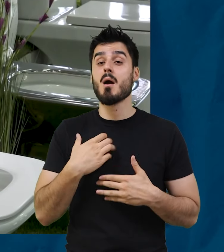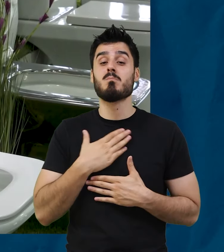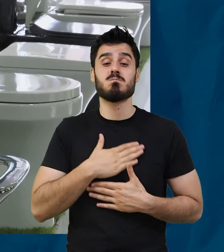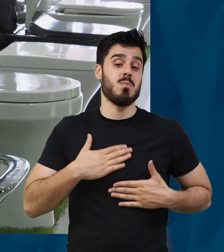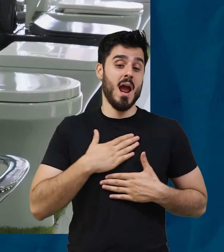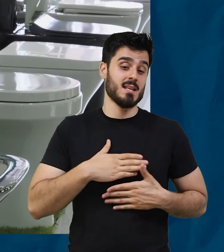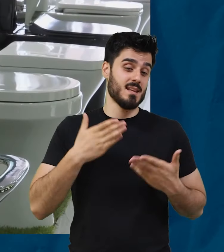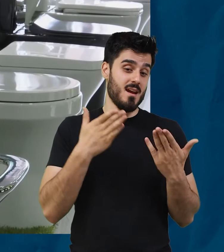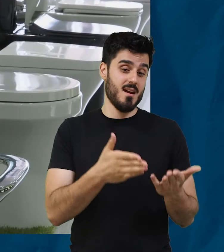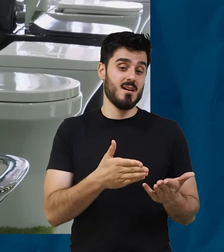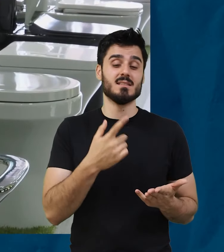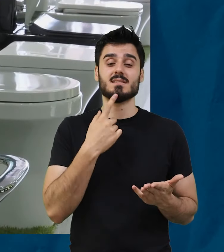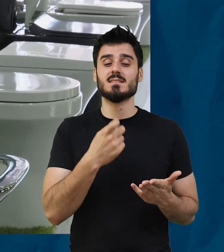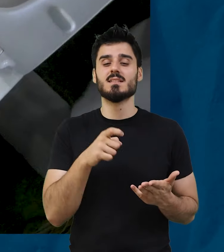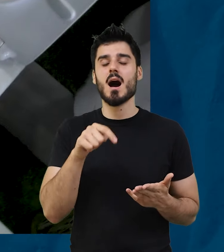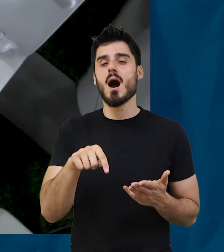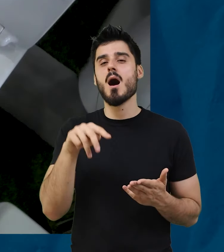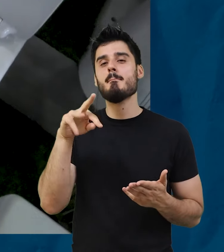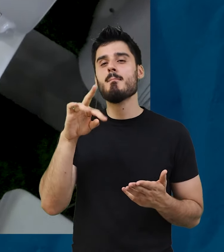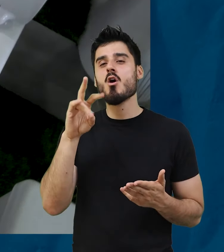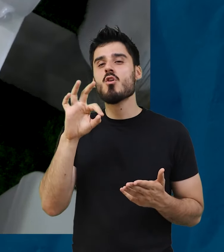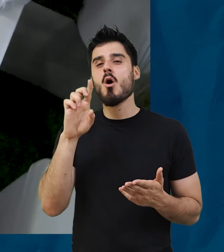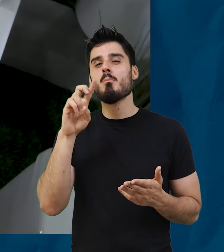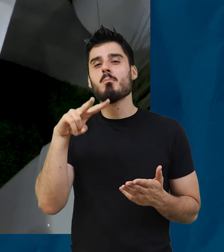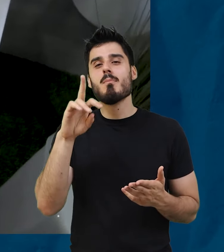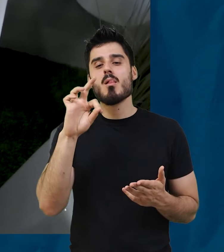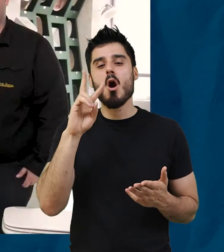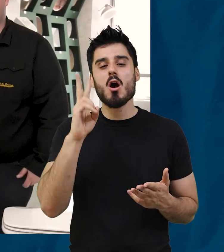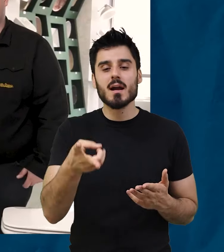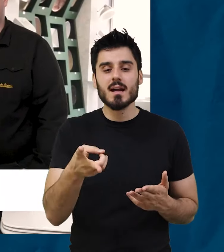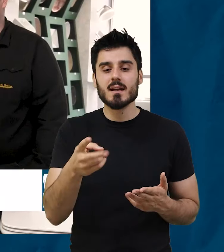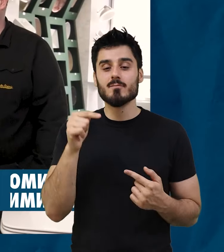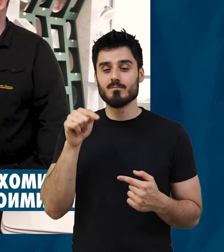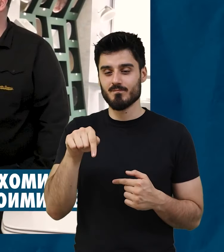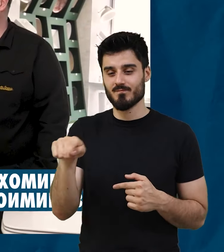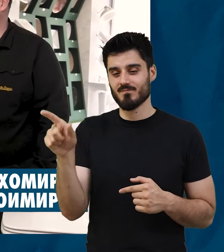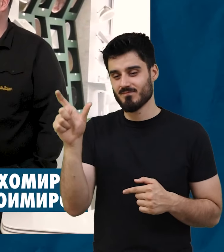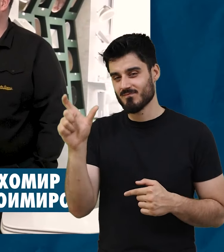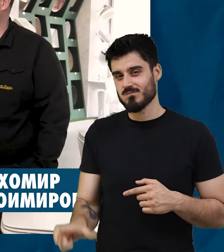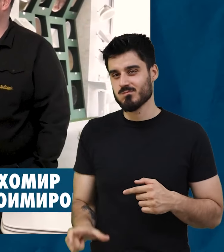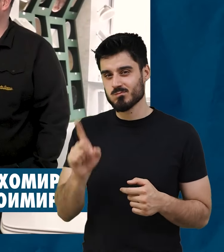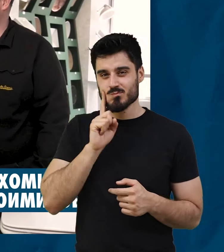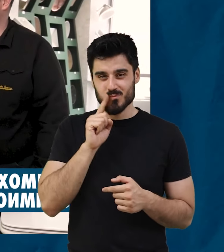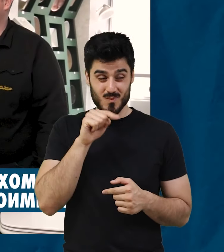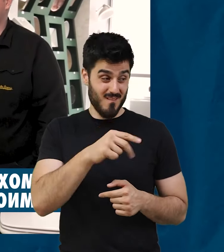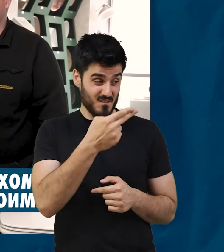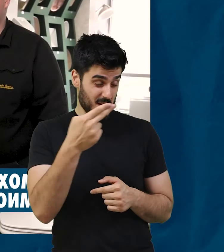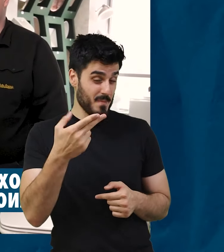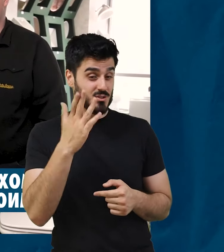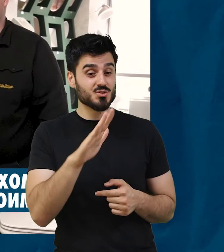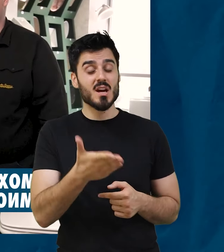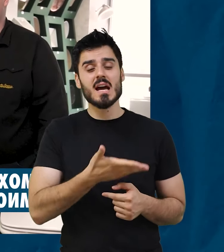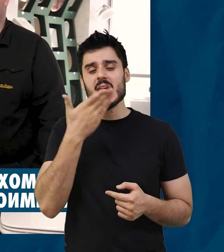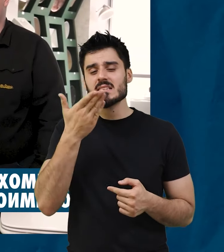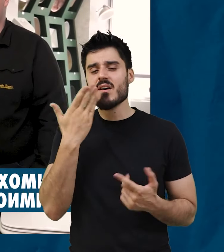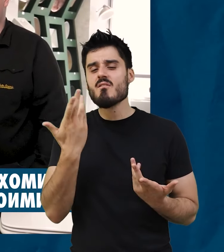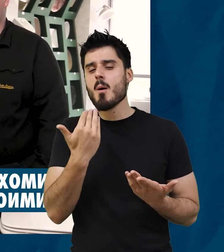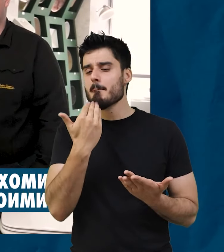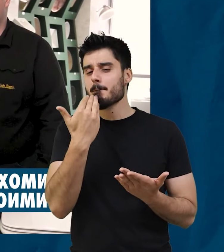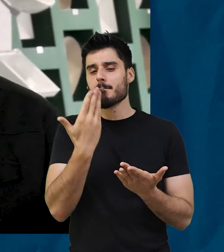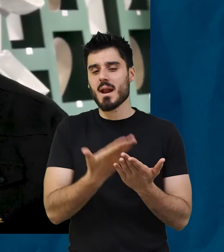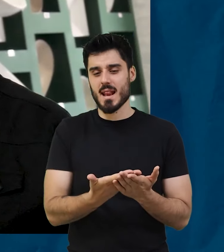Или, конкретно казано, за моноблок или конзолна туалетна чиния. До мен е Тихомир от Интеркерамик, който ще ни разкаже какво предлагат